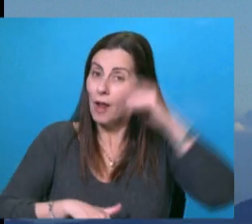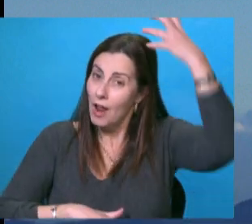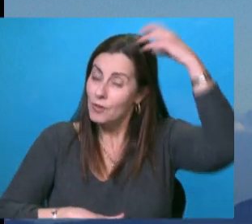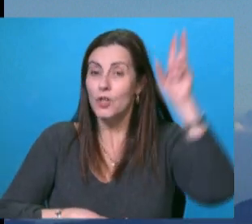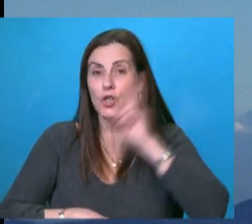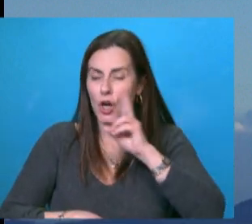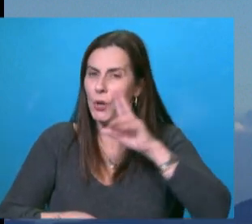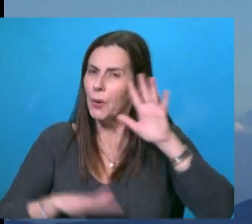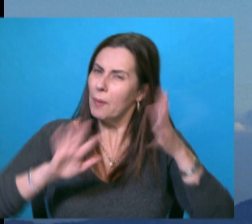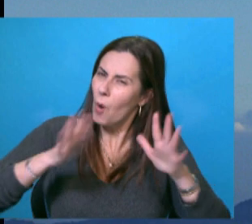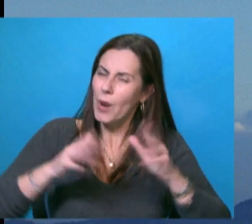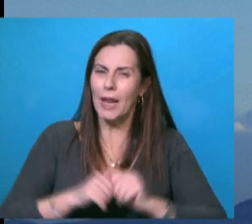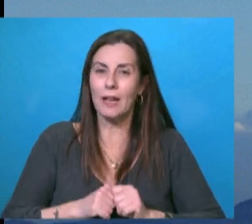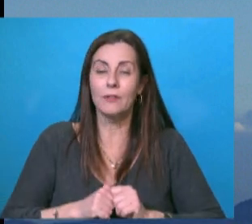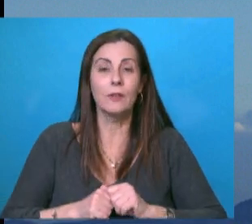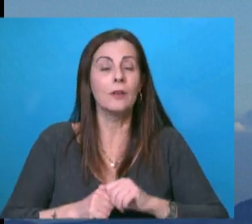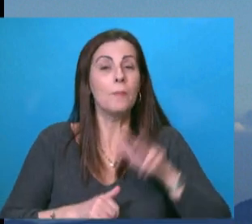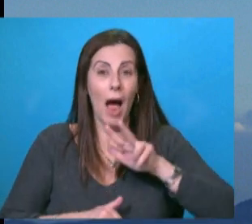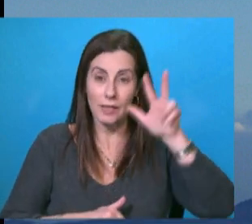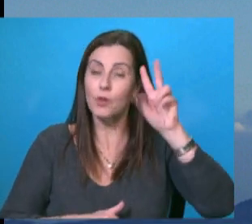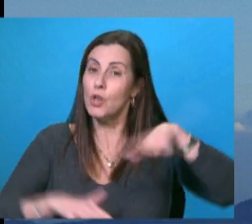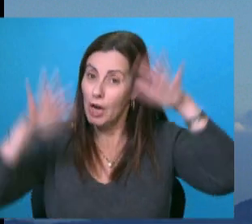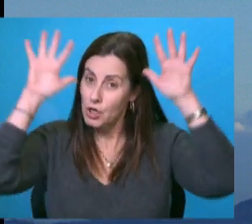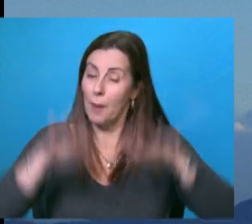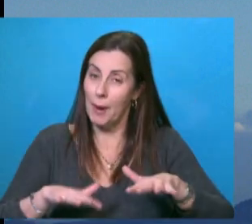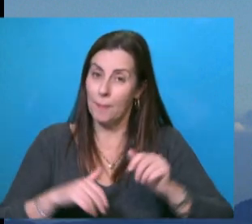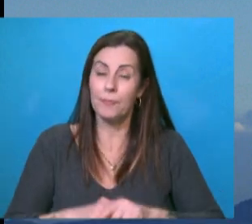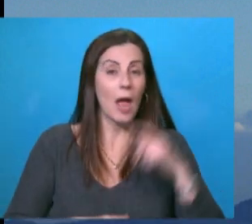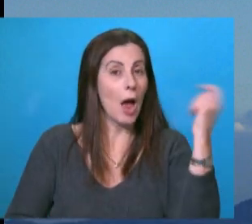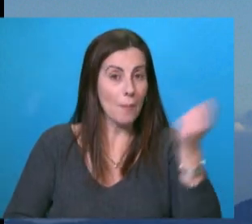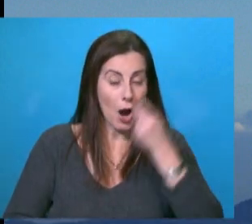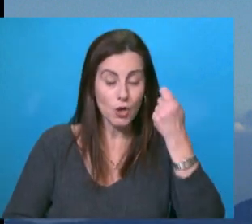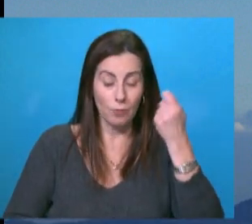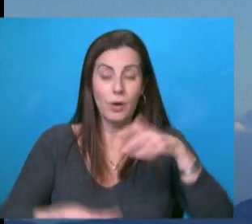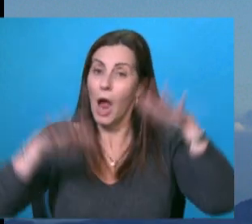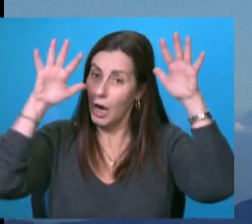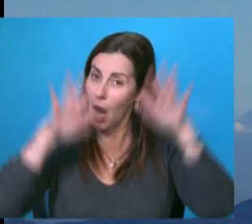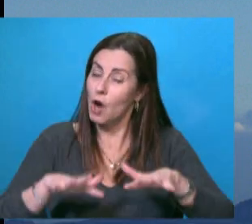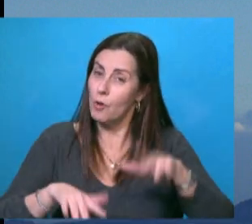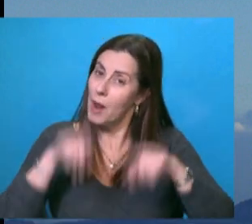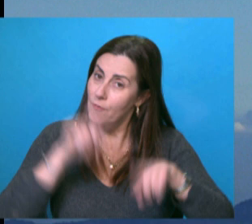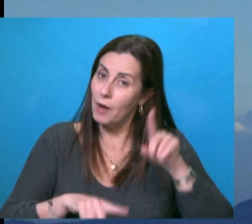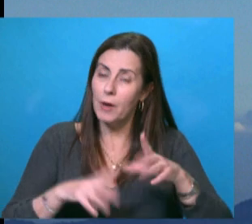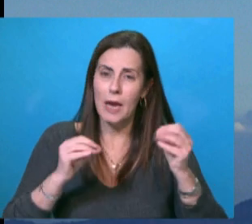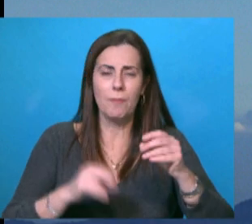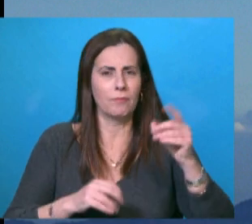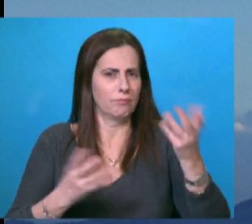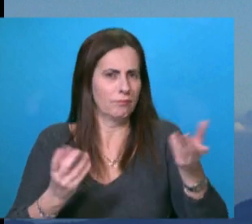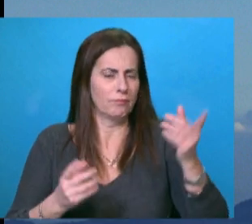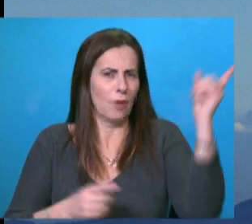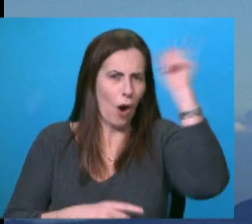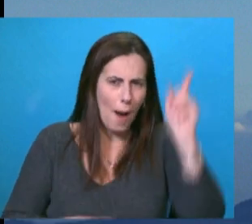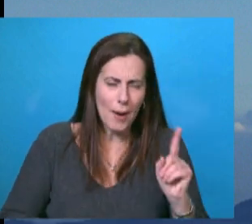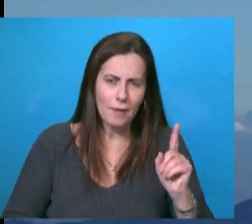מעונן חלקית, ובצפון צפויים גשמים מקומיים. בשבת ירד גשם לפרקים מלווה בסופות רעמים